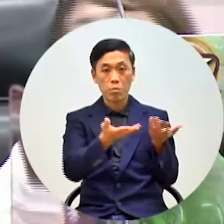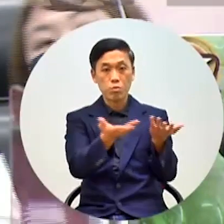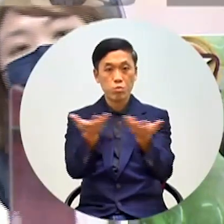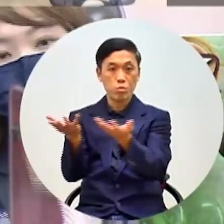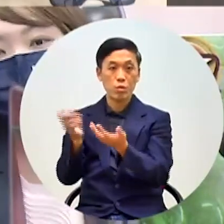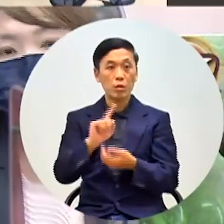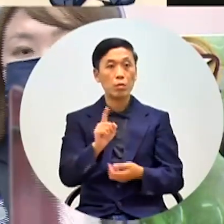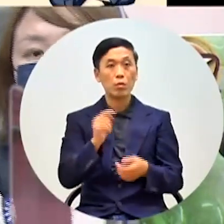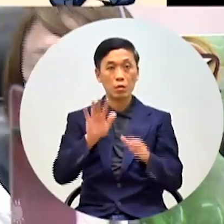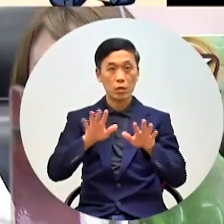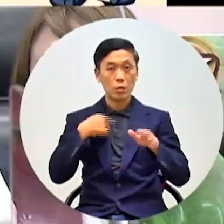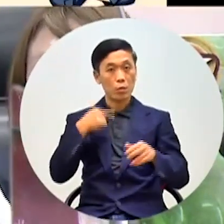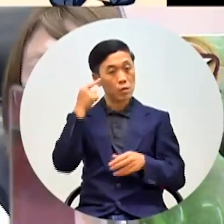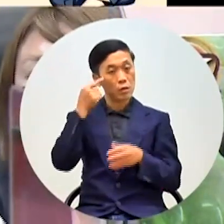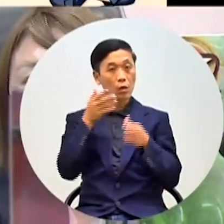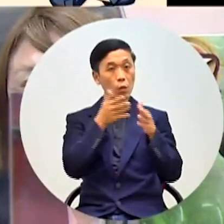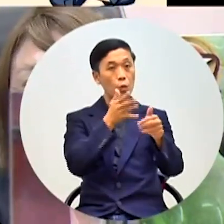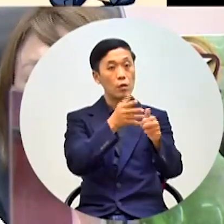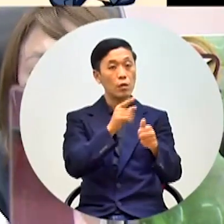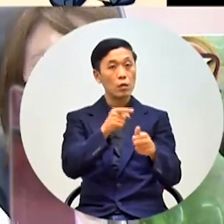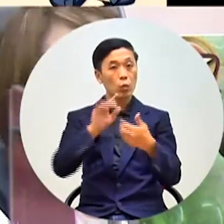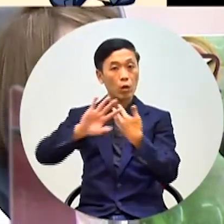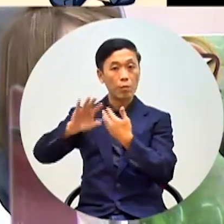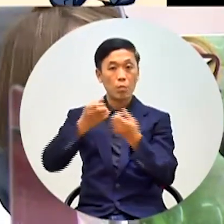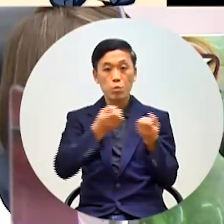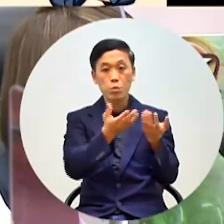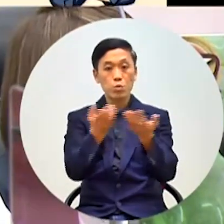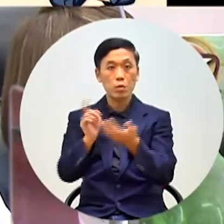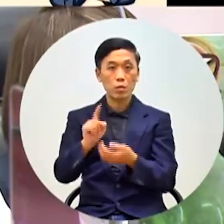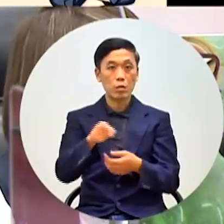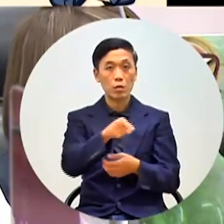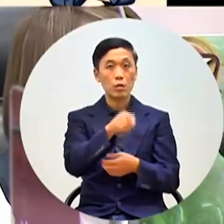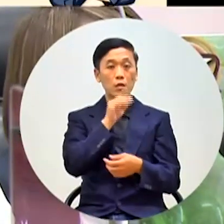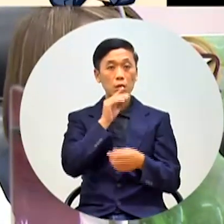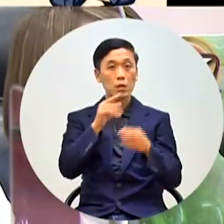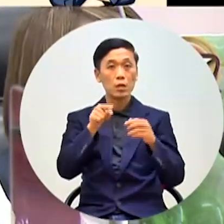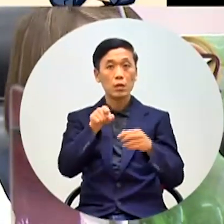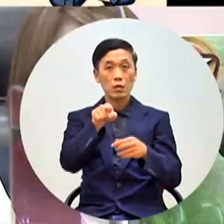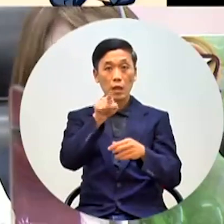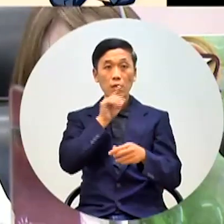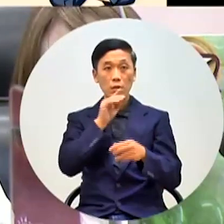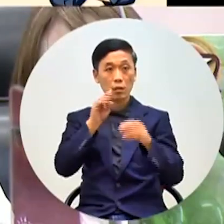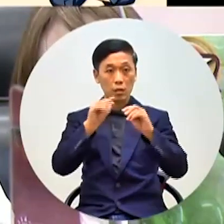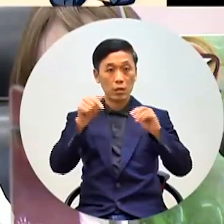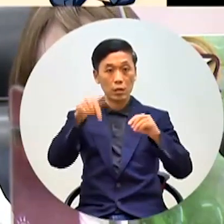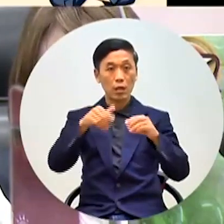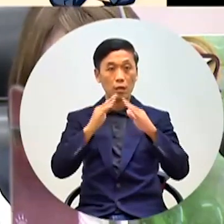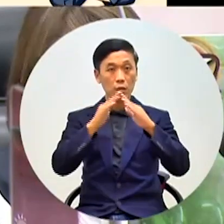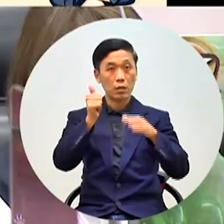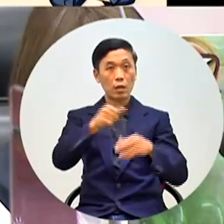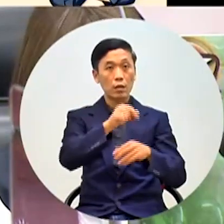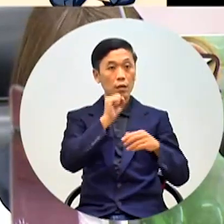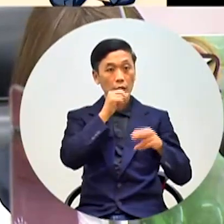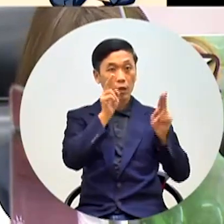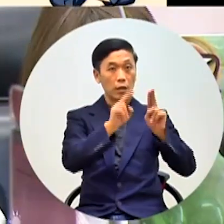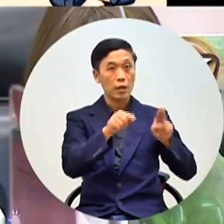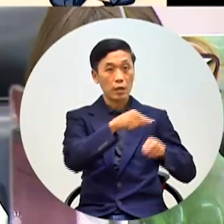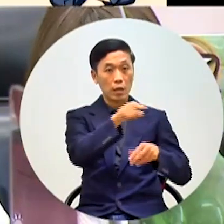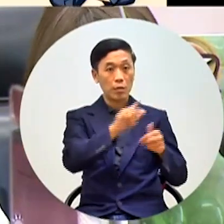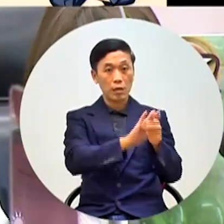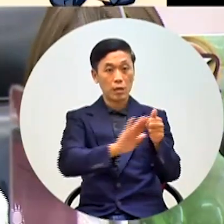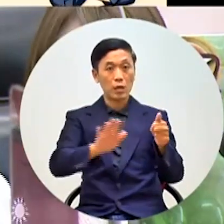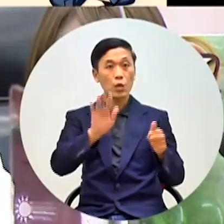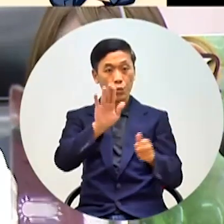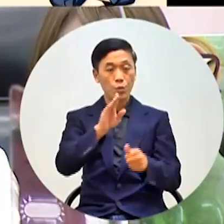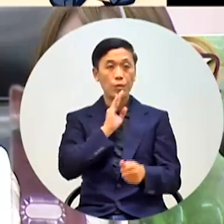今仔本色个要来问一个啦。外口传言讲，伊是真正的地下市长啦，对台电来讲，较真有影响啦，吼！